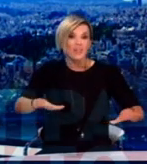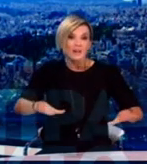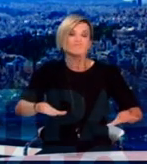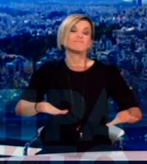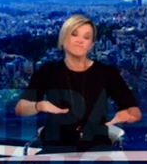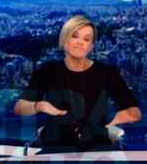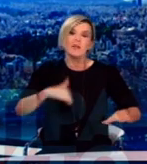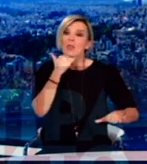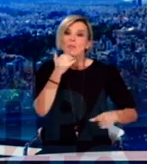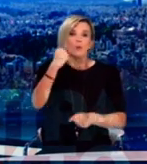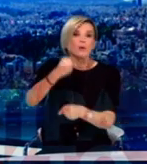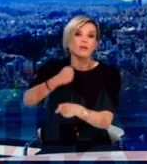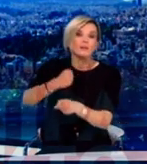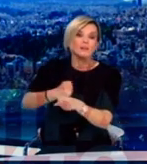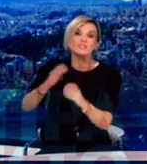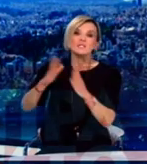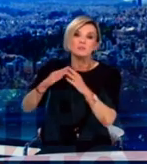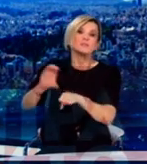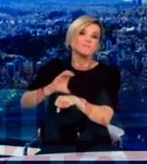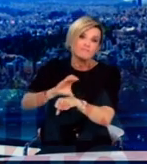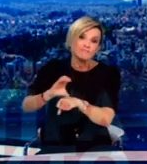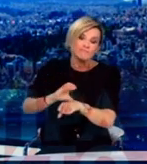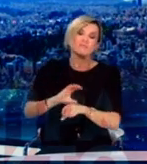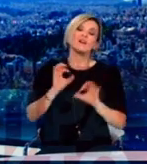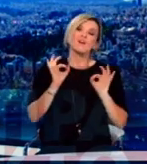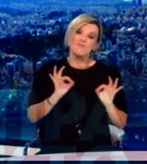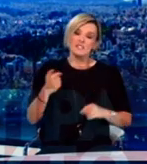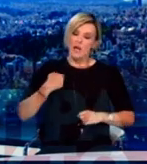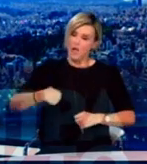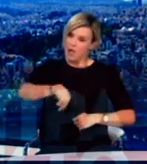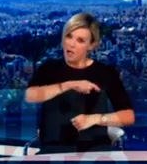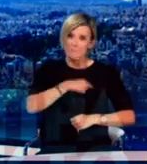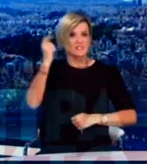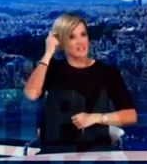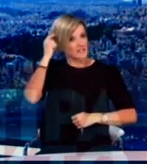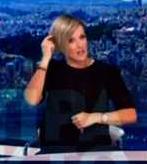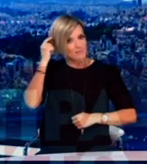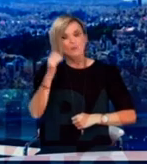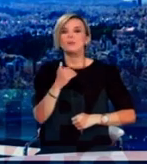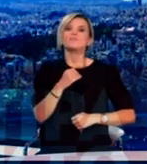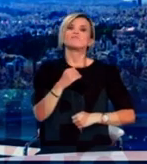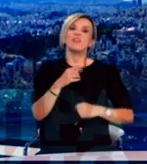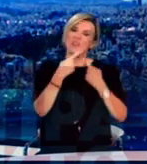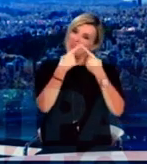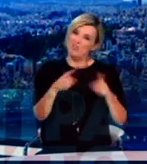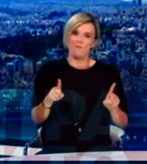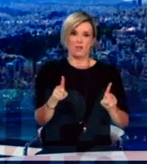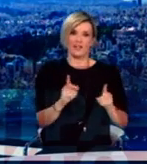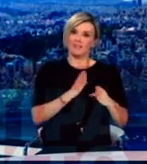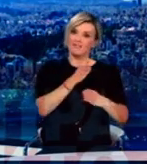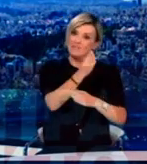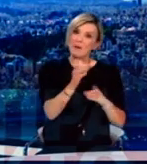όπως ο μαθητικός. Και δεν υπάρχει καμία αμφιβολία ότι δεν υπάρχει τίποτα που να μπορεί να υποκαταστήσει τη διαζώση